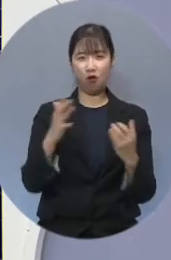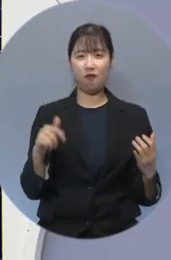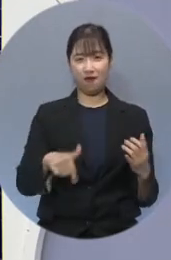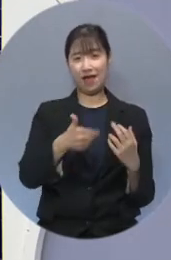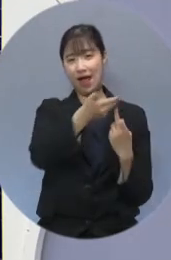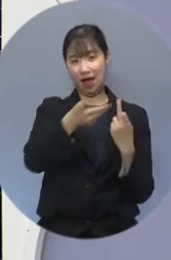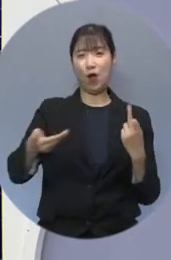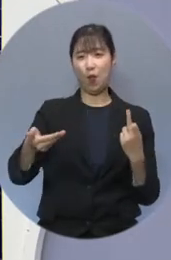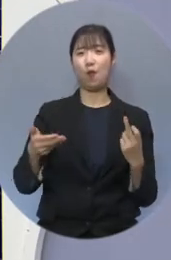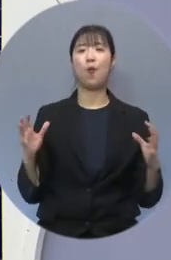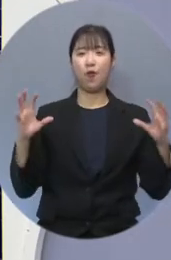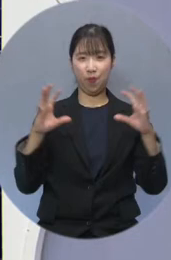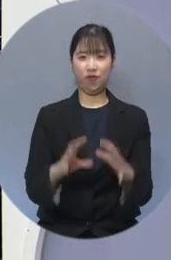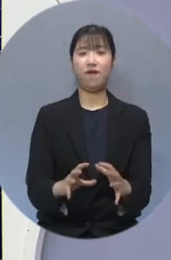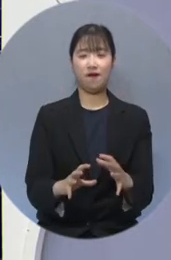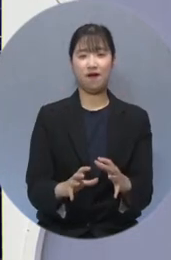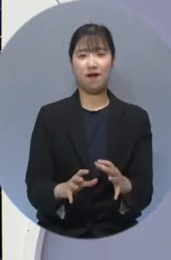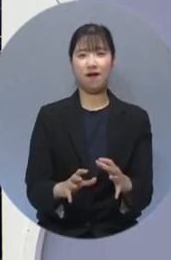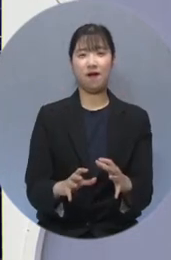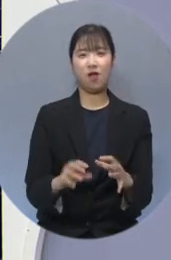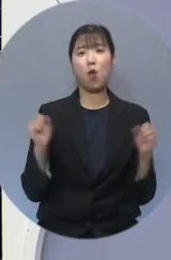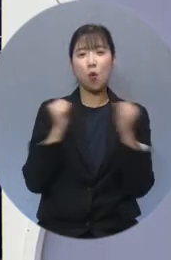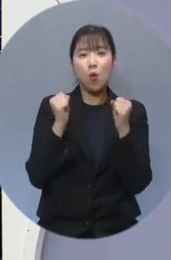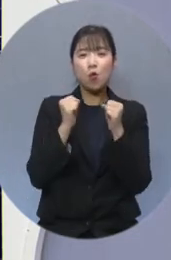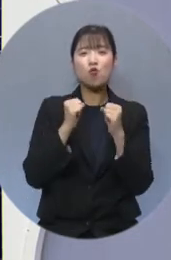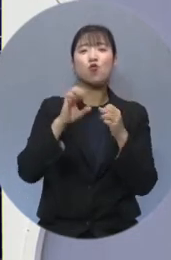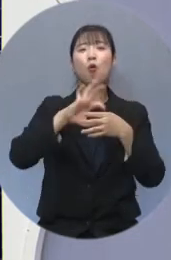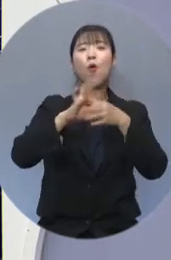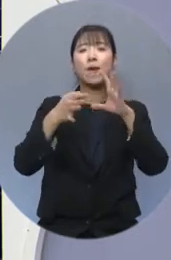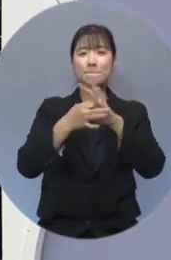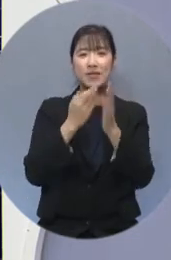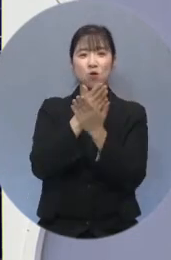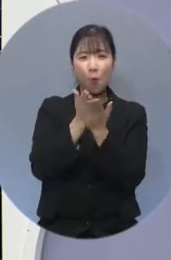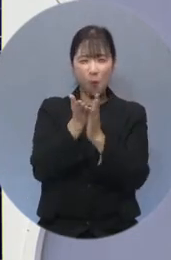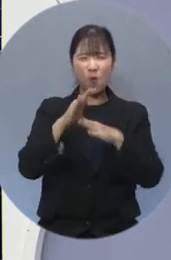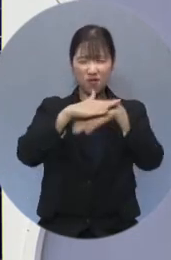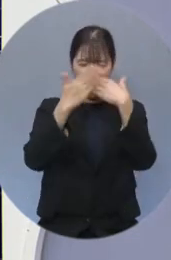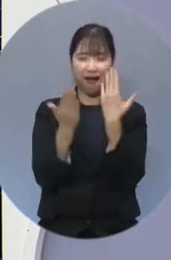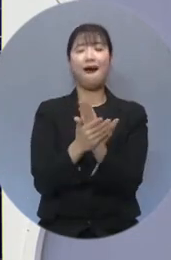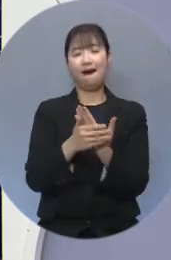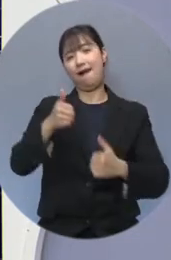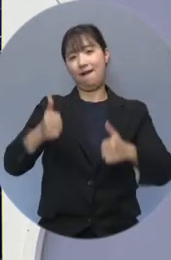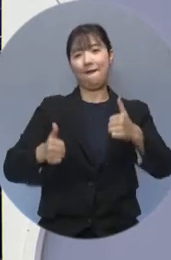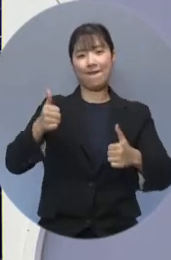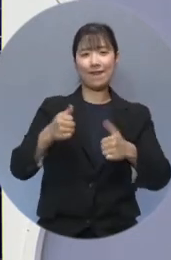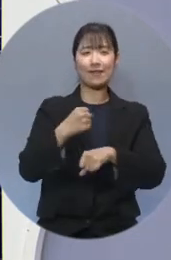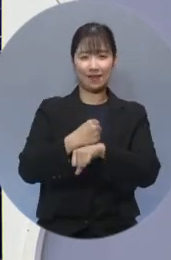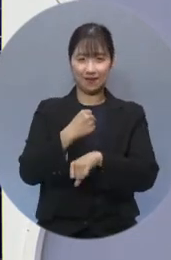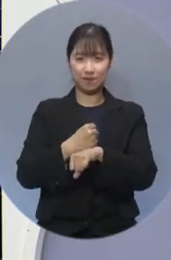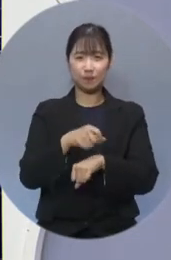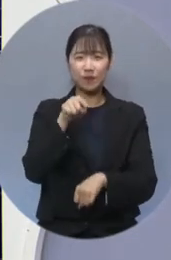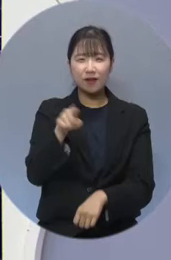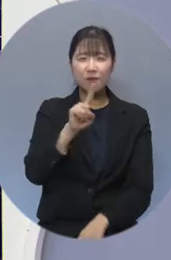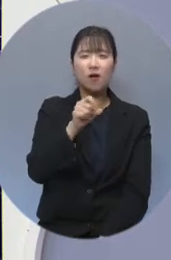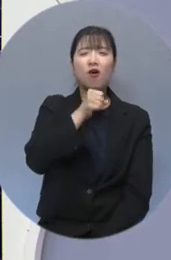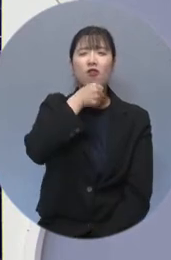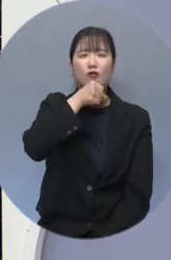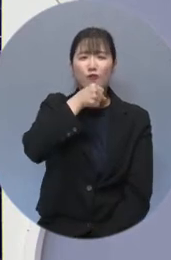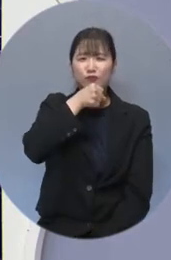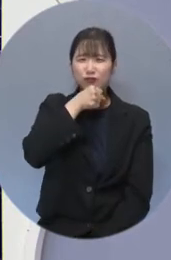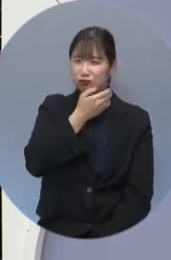모여서 그 동계 올림픽 종목들을 다 이렇게 경쟁을 하는 여기는